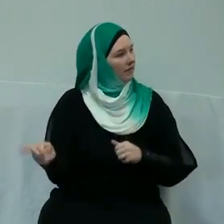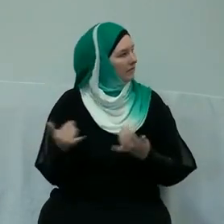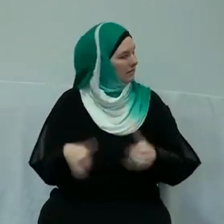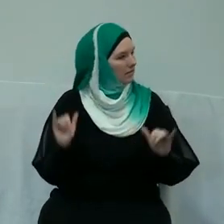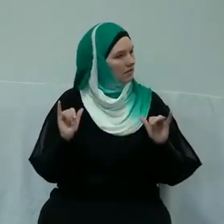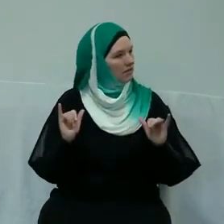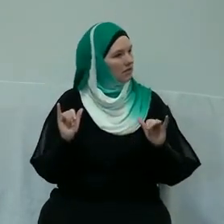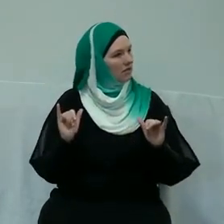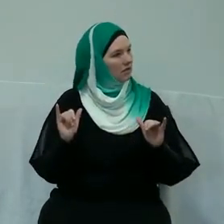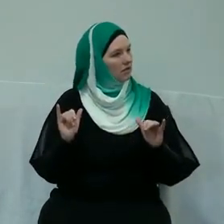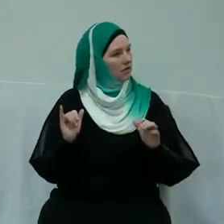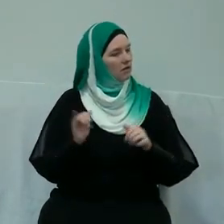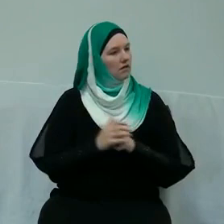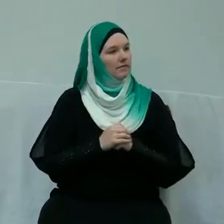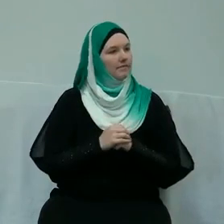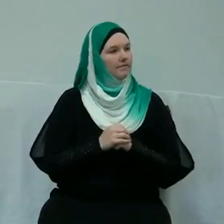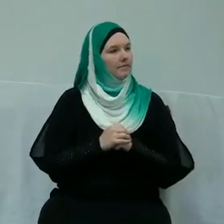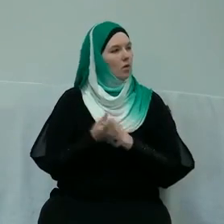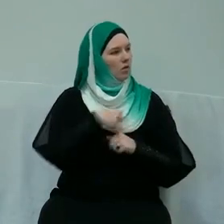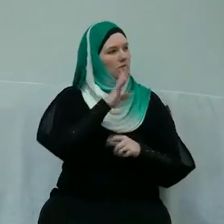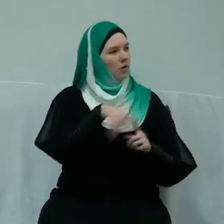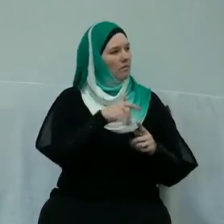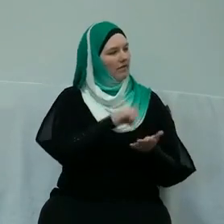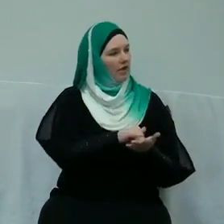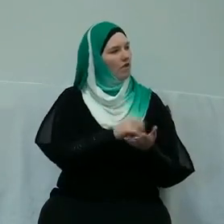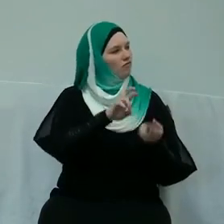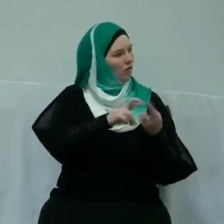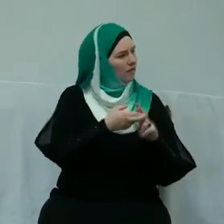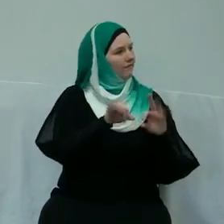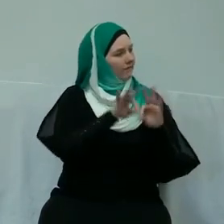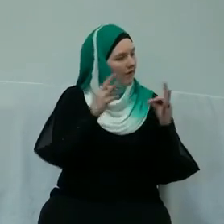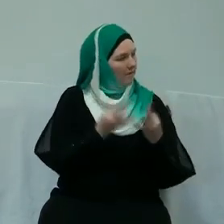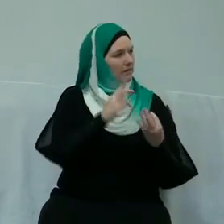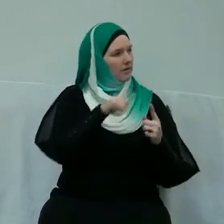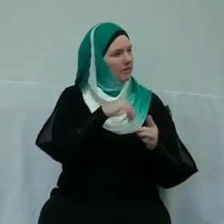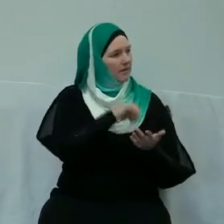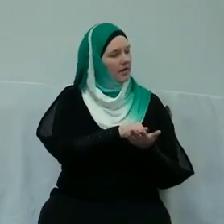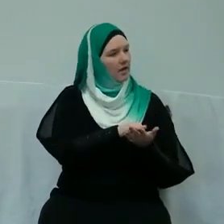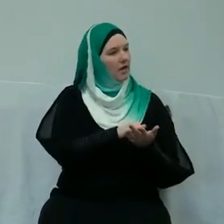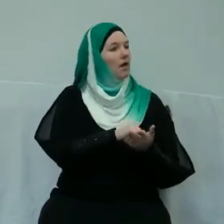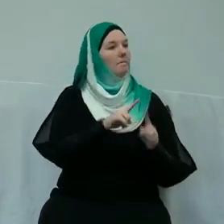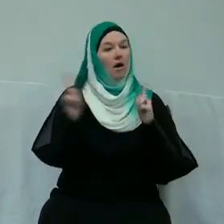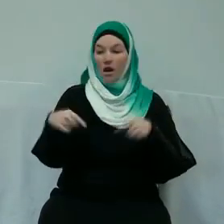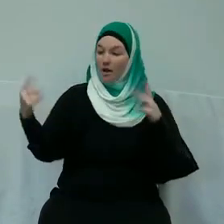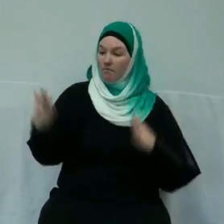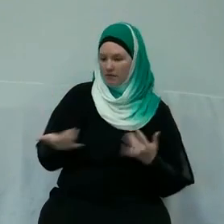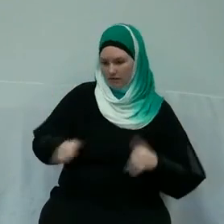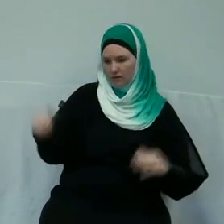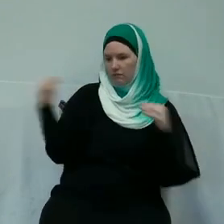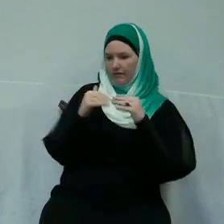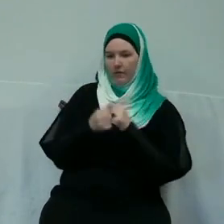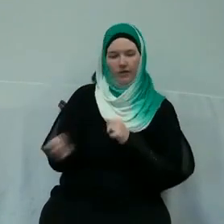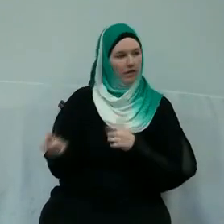With your enemies. We spoke about relatives and families, but even with your enemies. Allah says